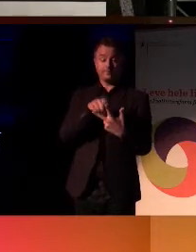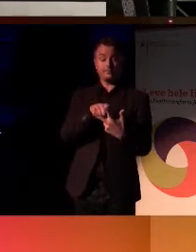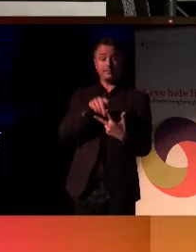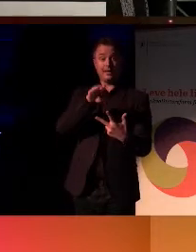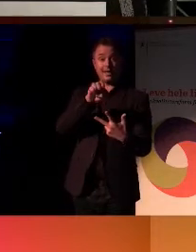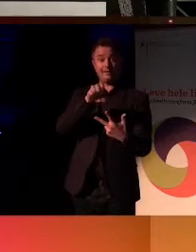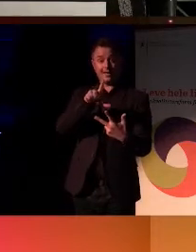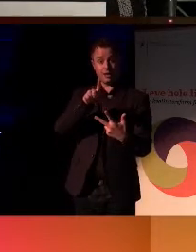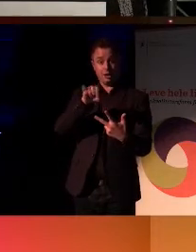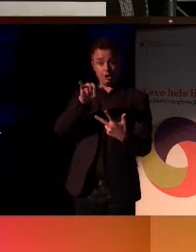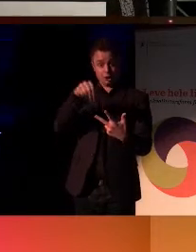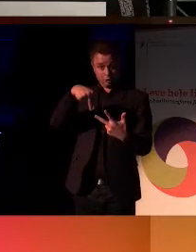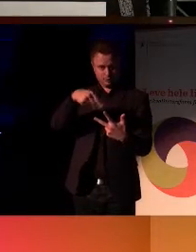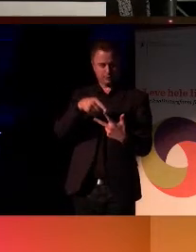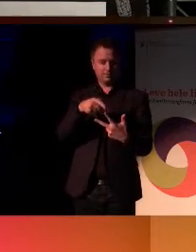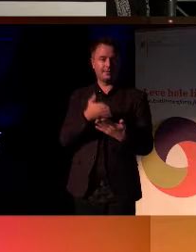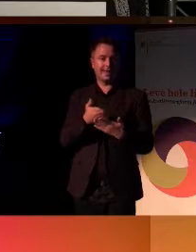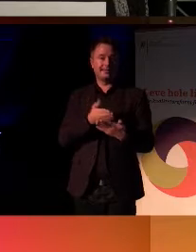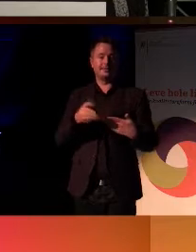tjenesteleder på